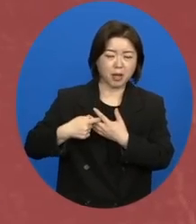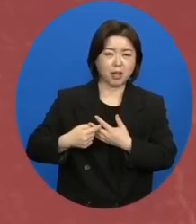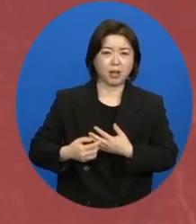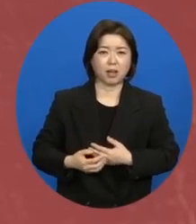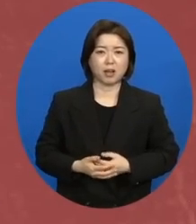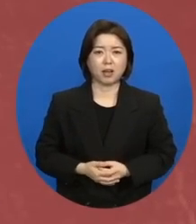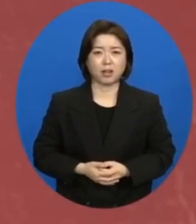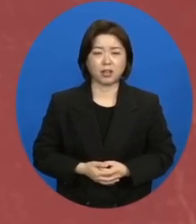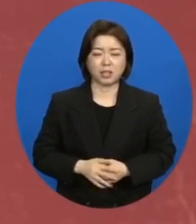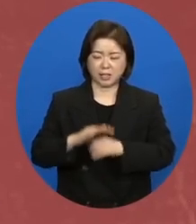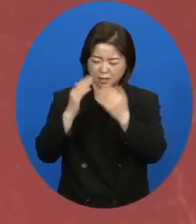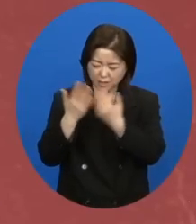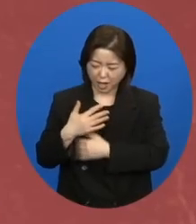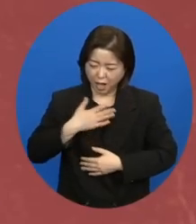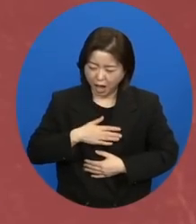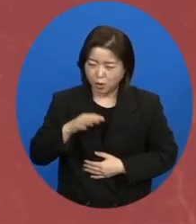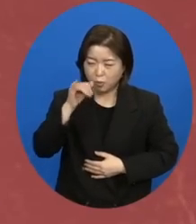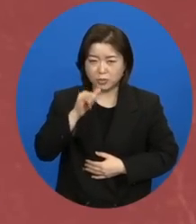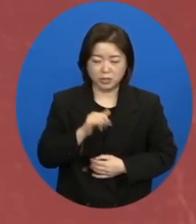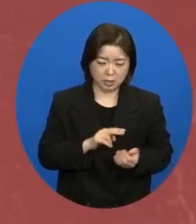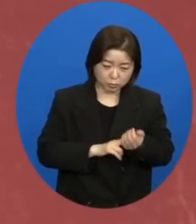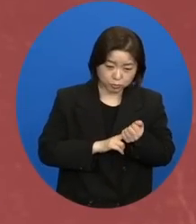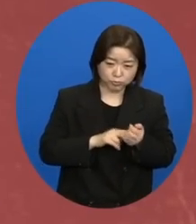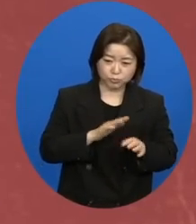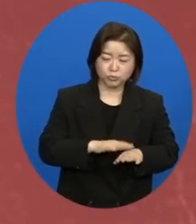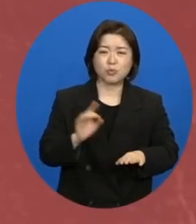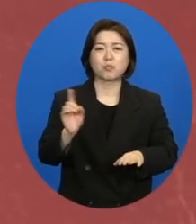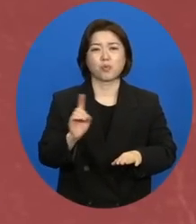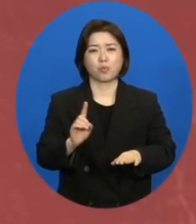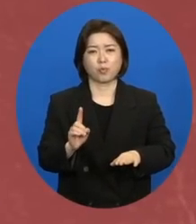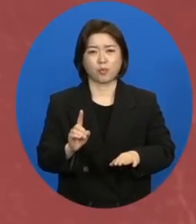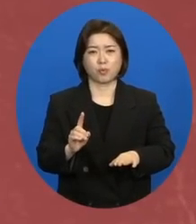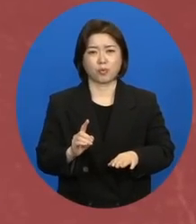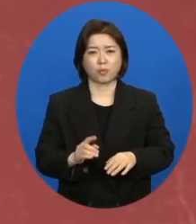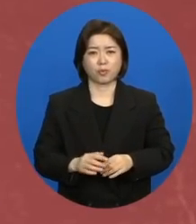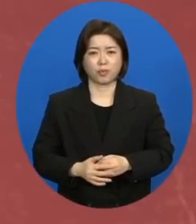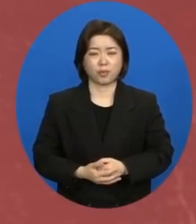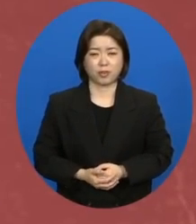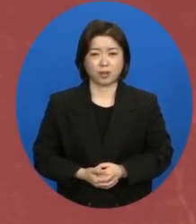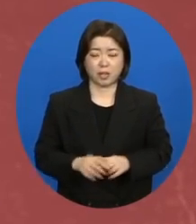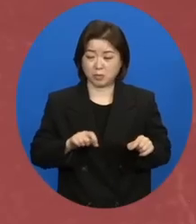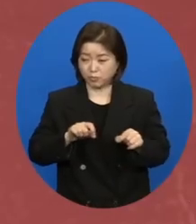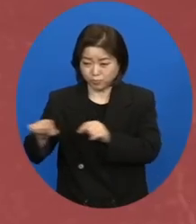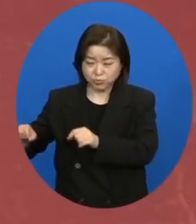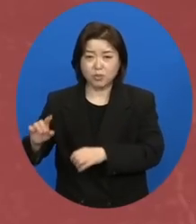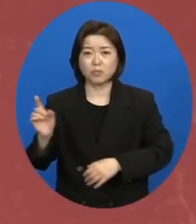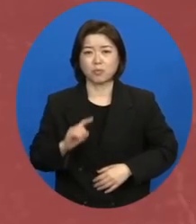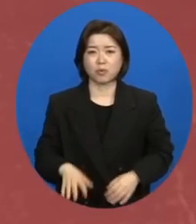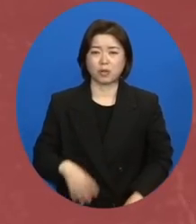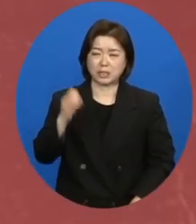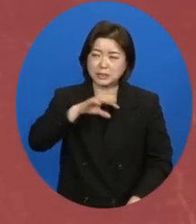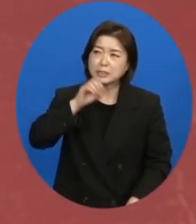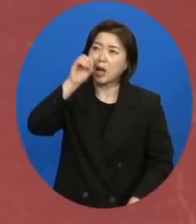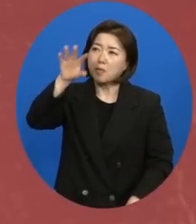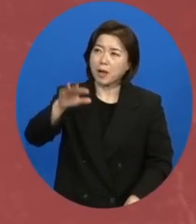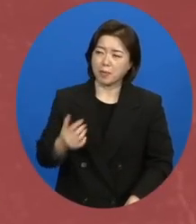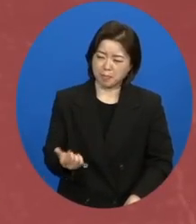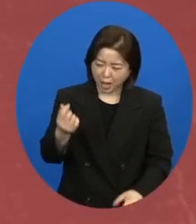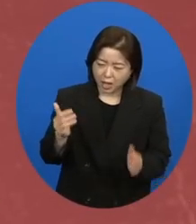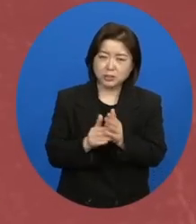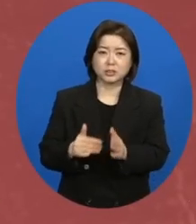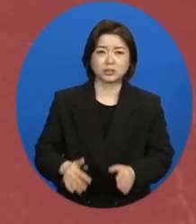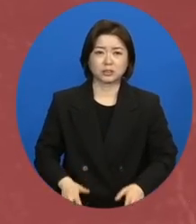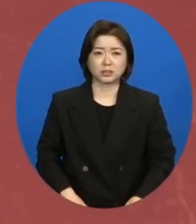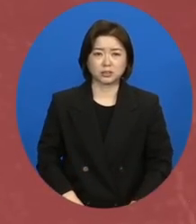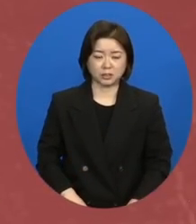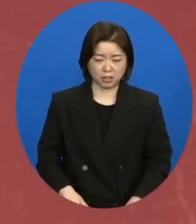뭐 알고 있는데 뭘 감출 게 있어요. 미룰 게 뭐 있어요. 그냥 얘기하면 빨리 끝내는 건데.